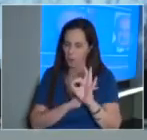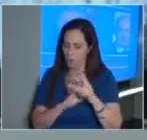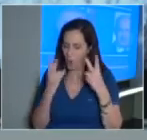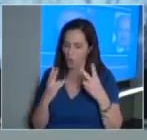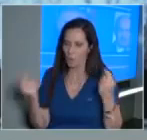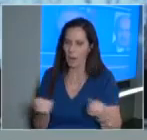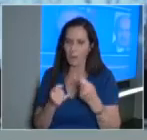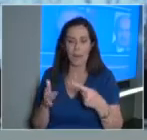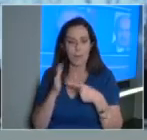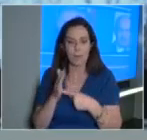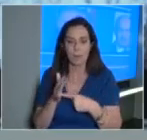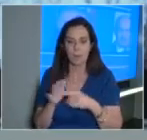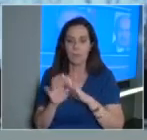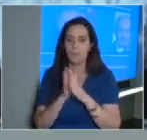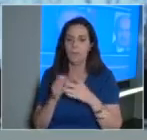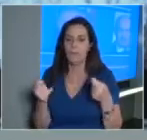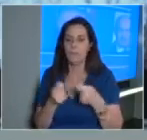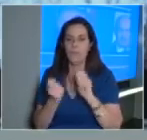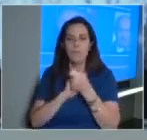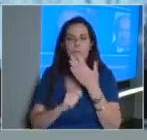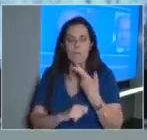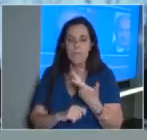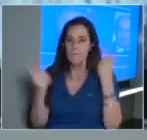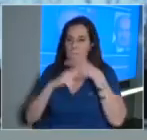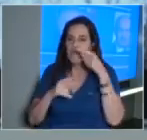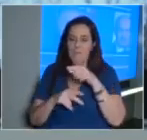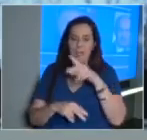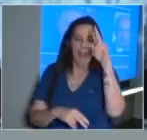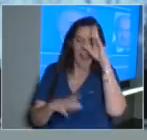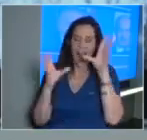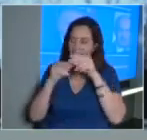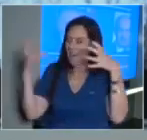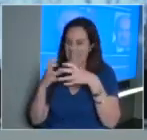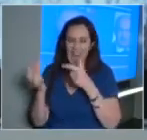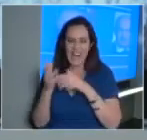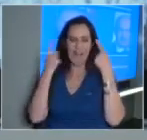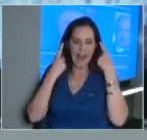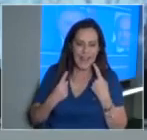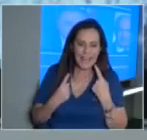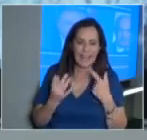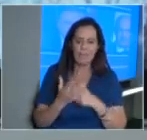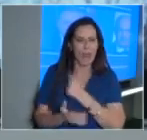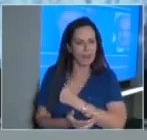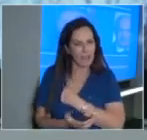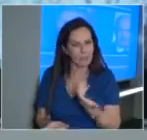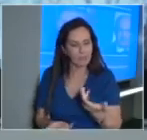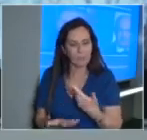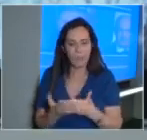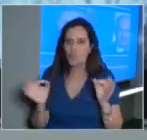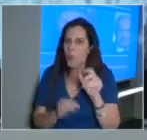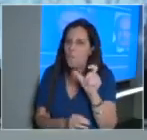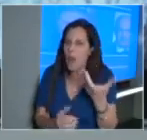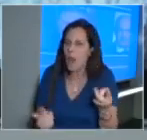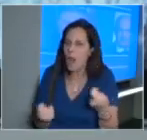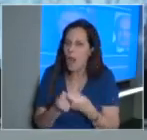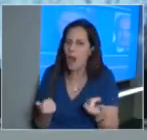נוכחים בקמפיין, למשל, כל מה שקשור לנושא הגיור. בהסכמות שהגיעו הליכוד עם שאר המפלגות, עם החרדים ועם הדתיים, אין שום מילה